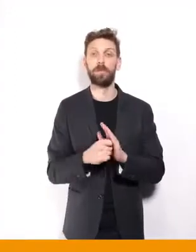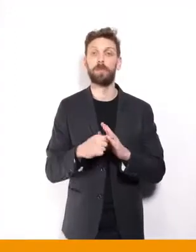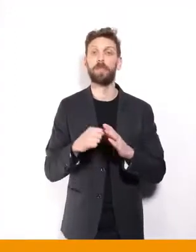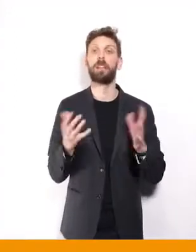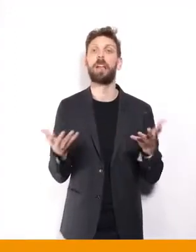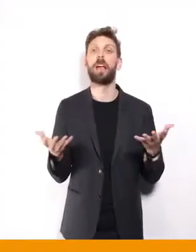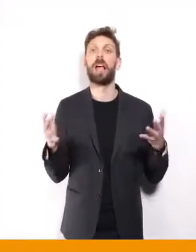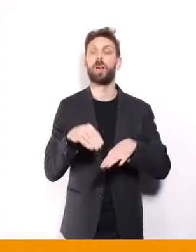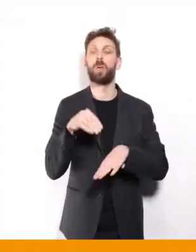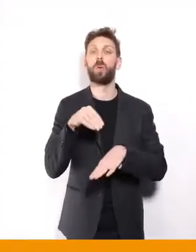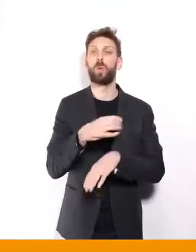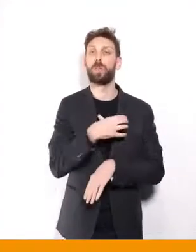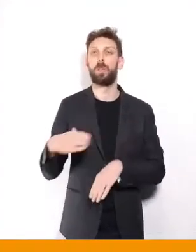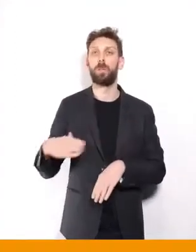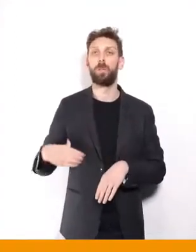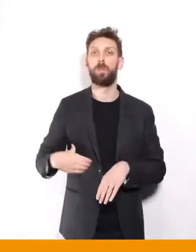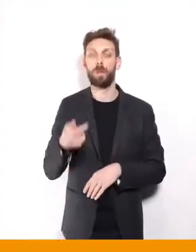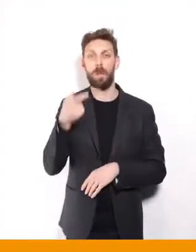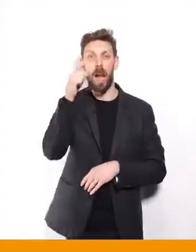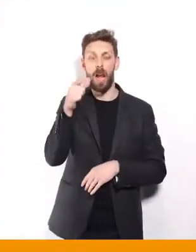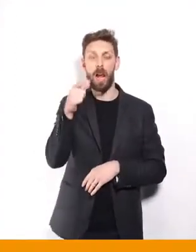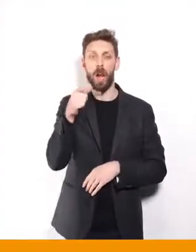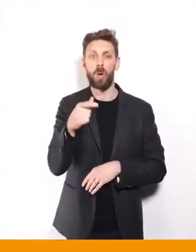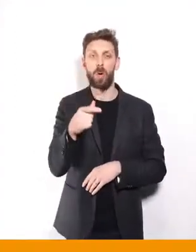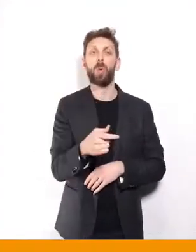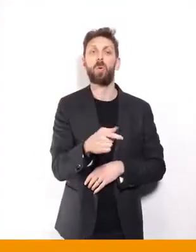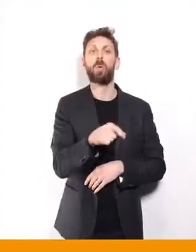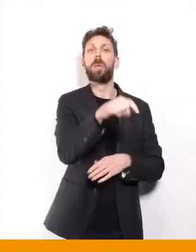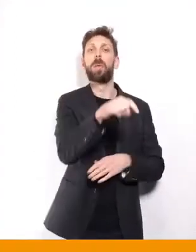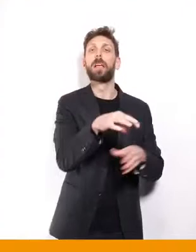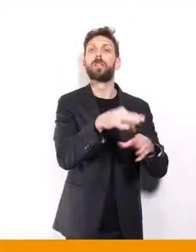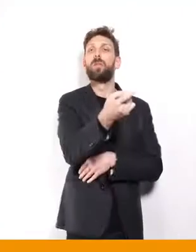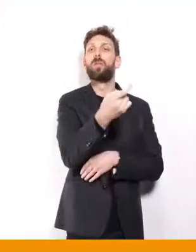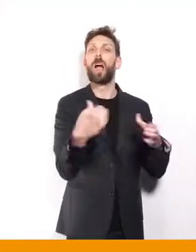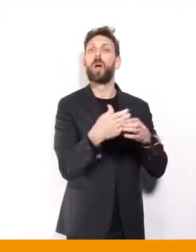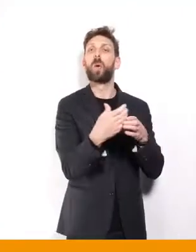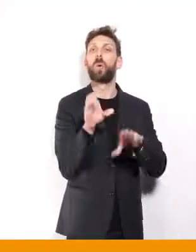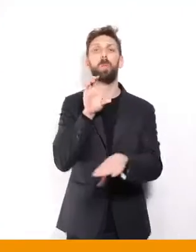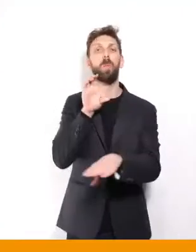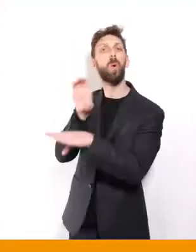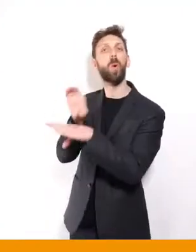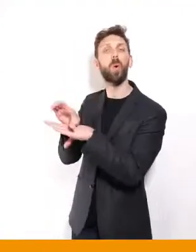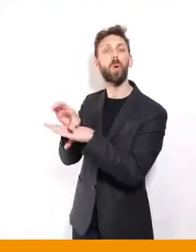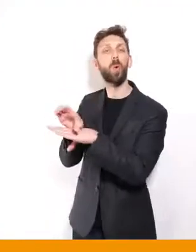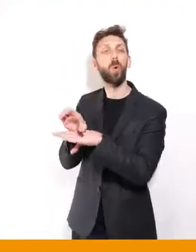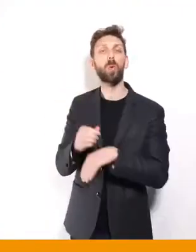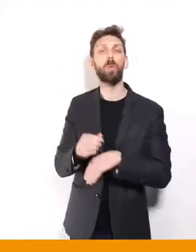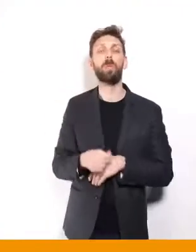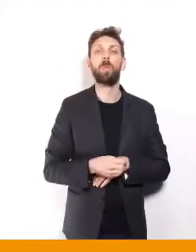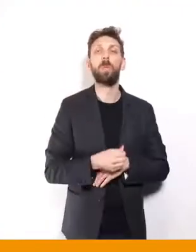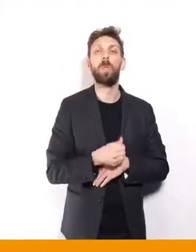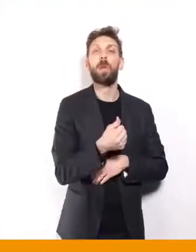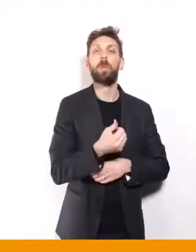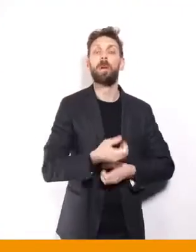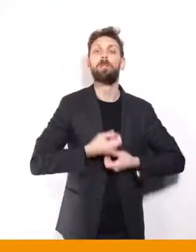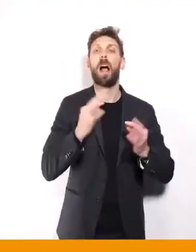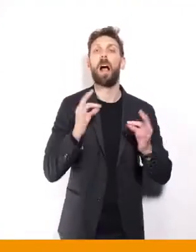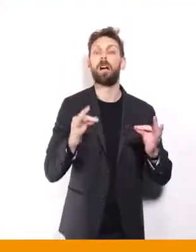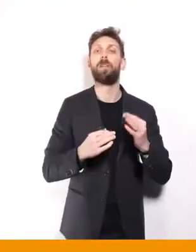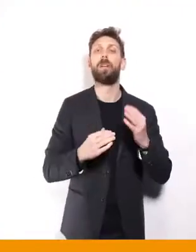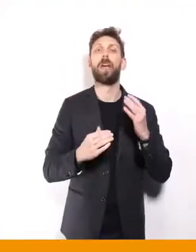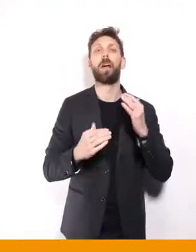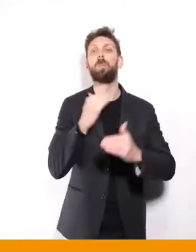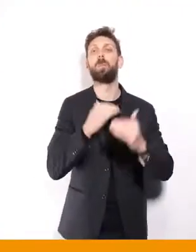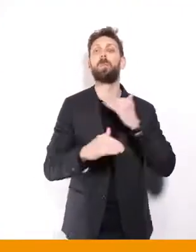Lyon, il y a une élue d'opposition qui, parlant du plan vélo, parlait des cul-de-jatte